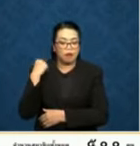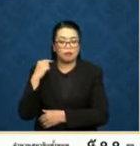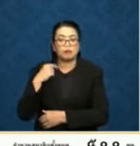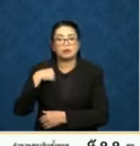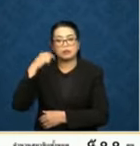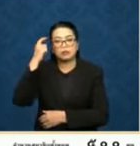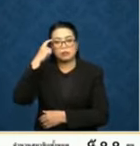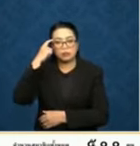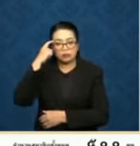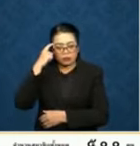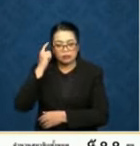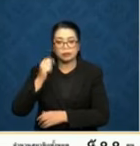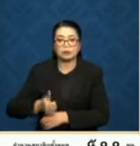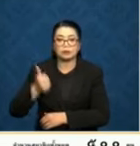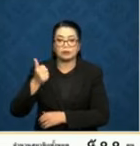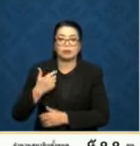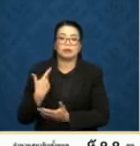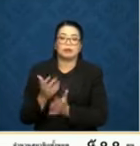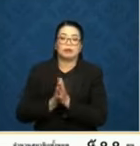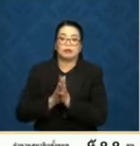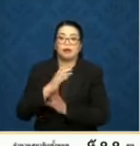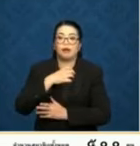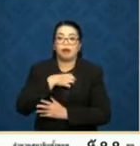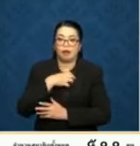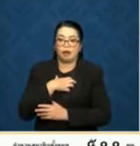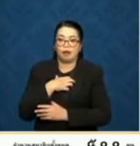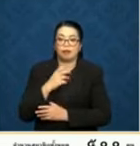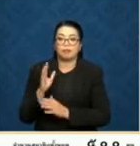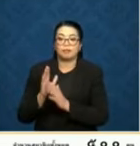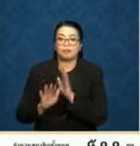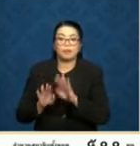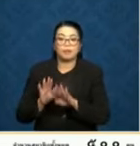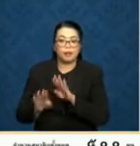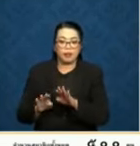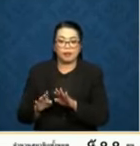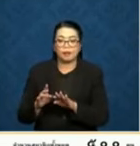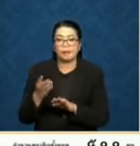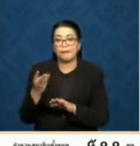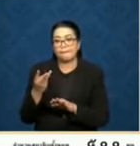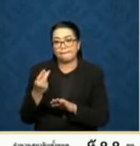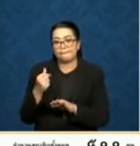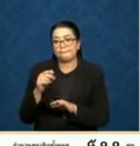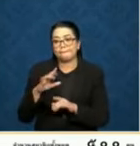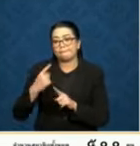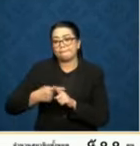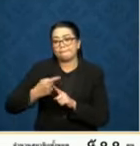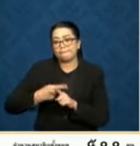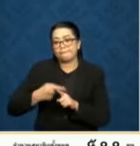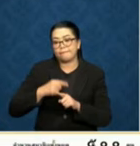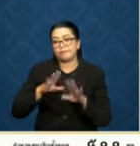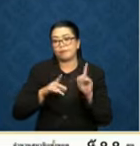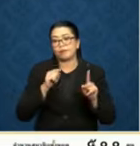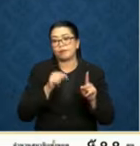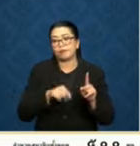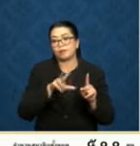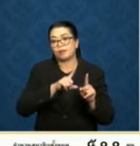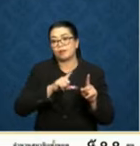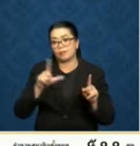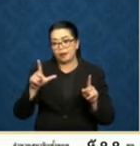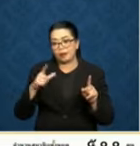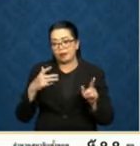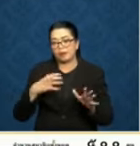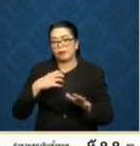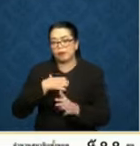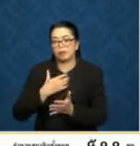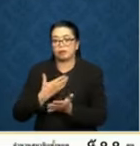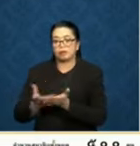เราได้มความตองการอยู่อาศัยประเภทเชาอยู่ประมาณ 1.3 ล้านครัวเรือน แล้ต